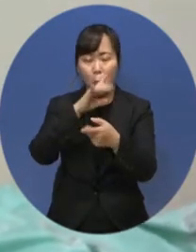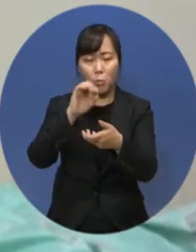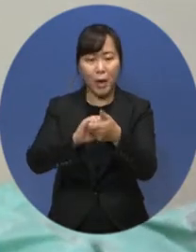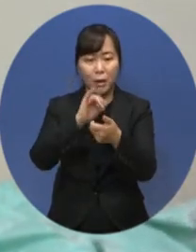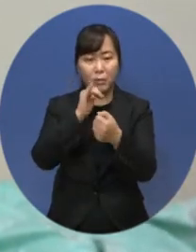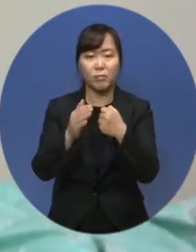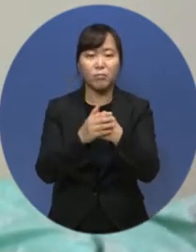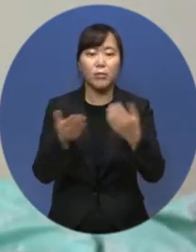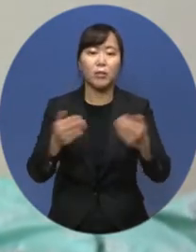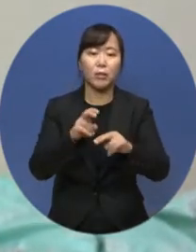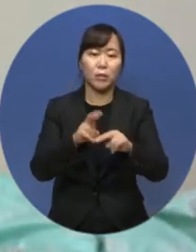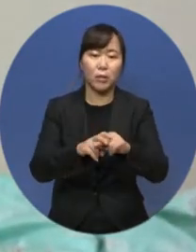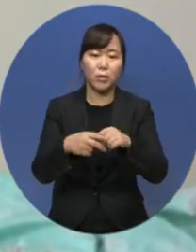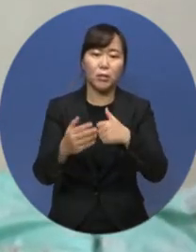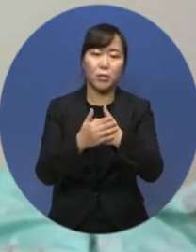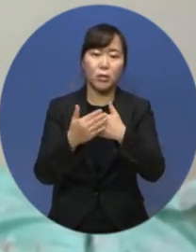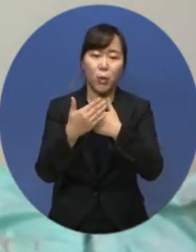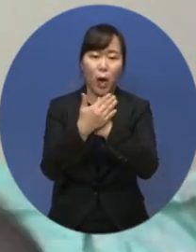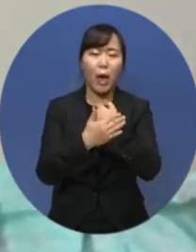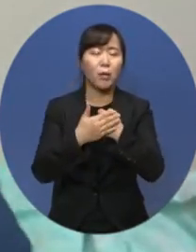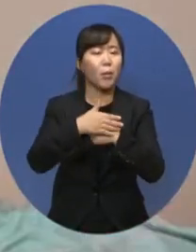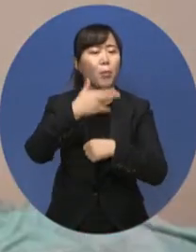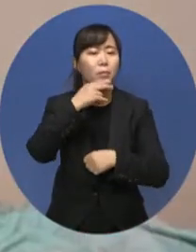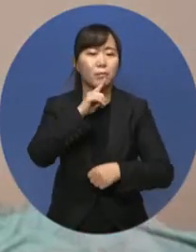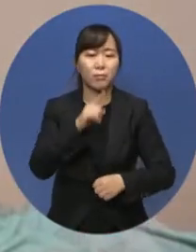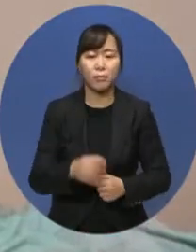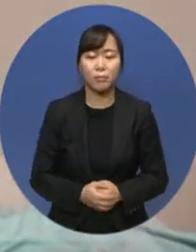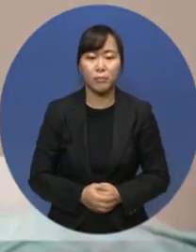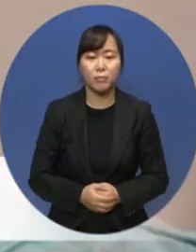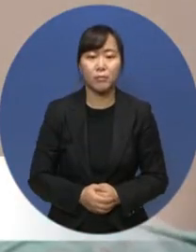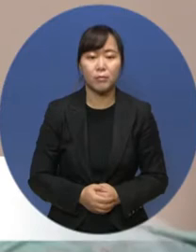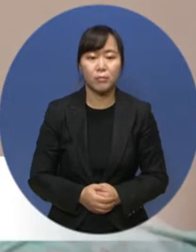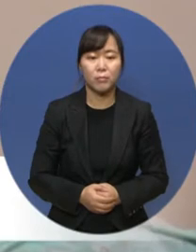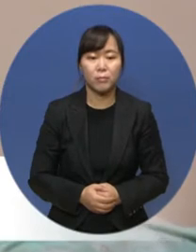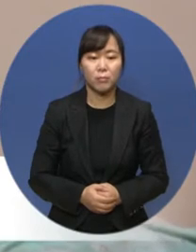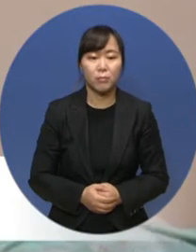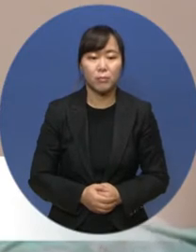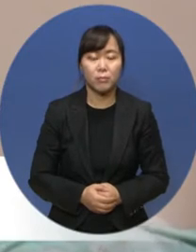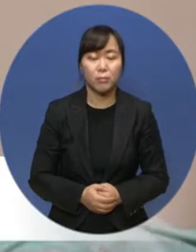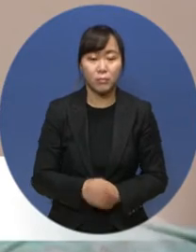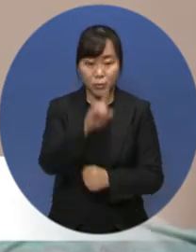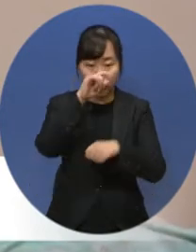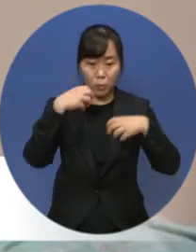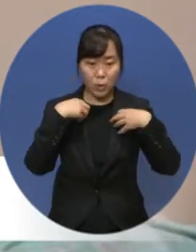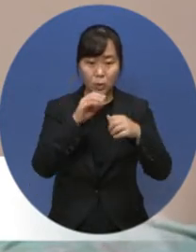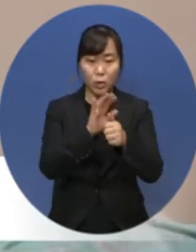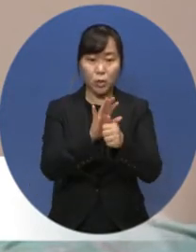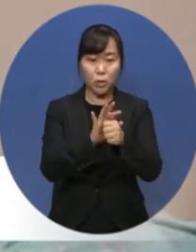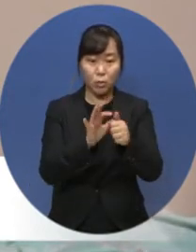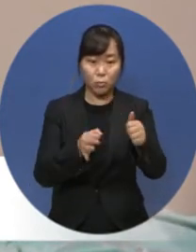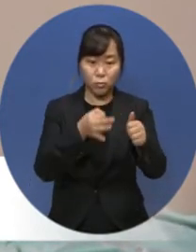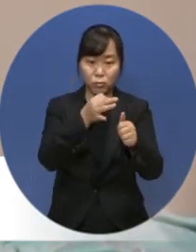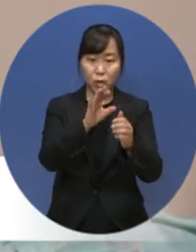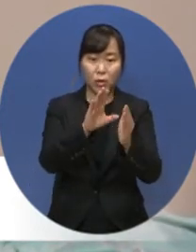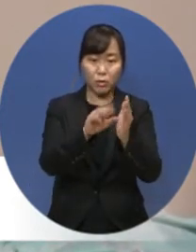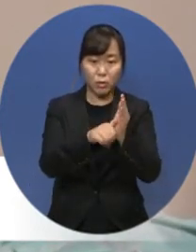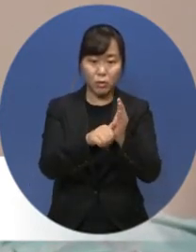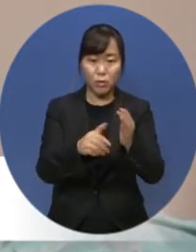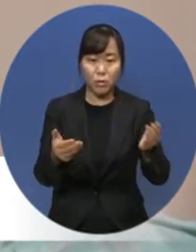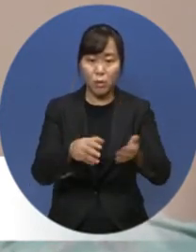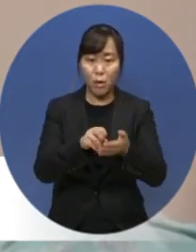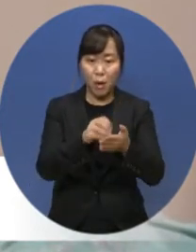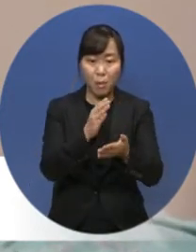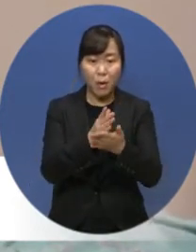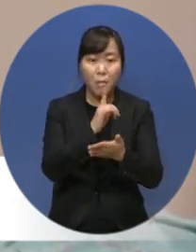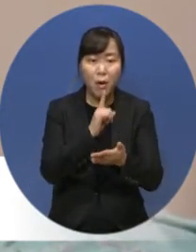있어 일자리 지원 혜택도 받지 못하고 있습니다. 네. 그 정부에서는 그 지원금을 줄 적에 네. 취업하지